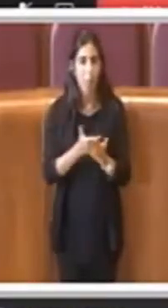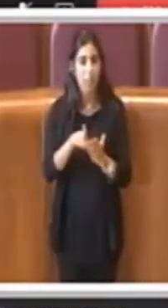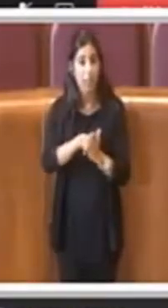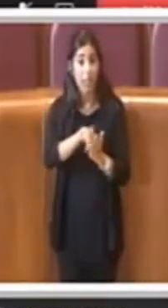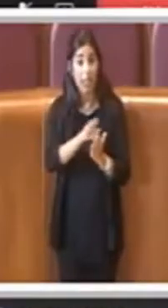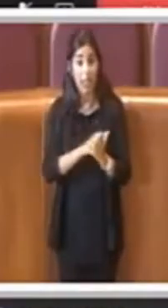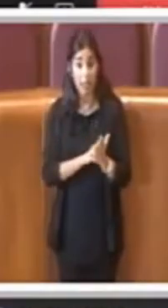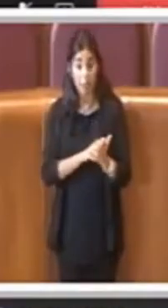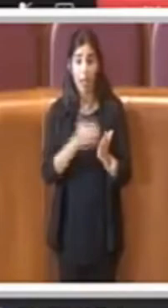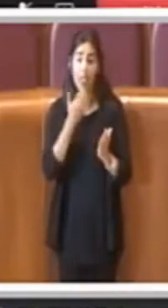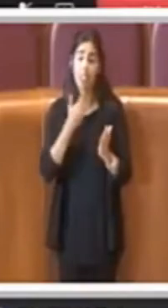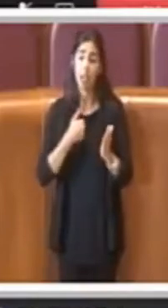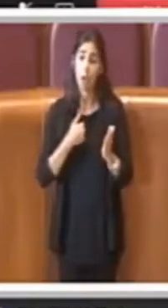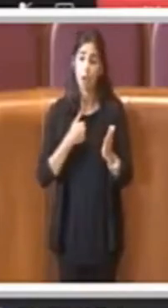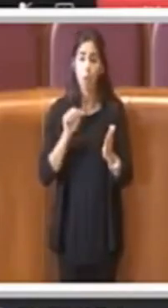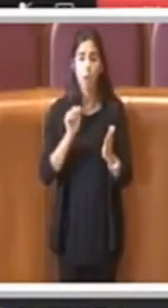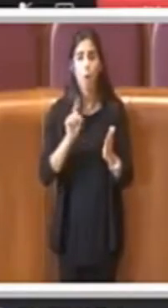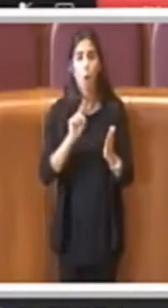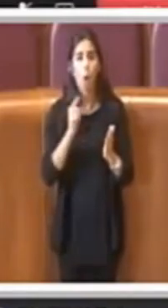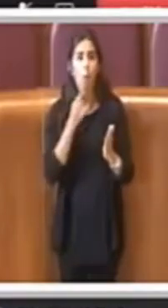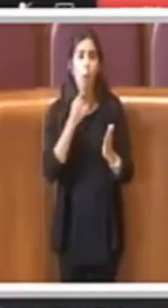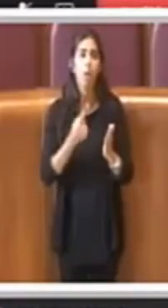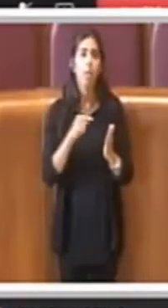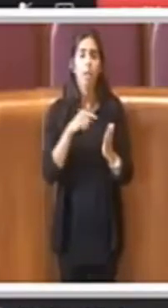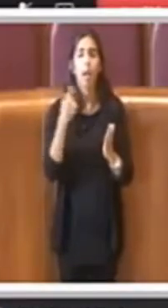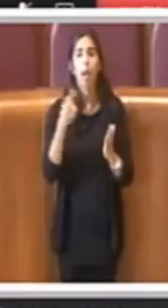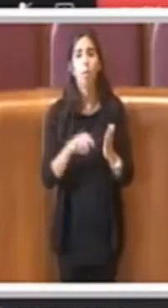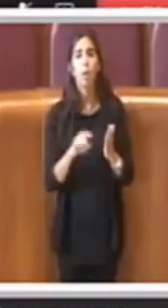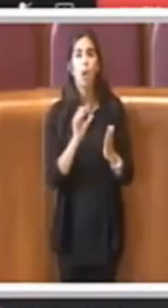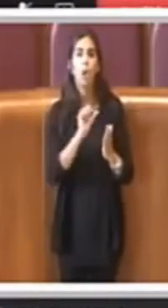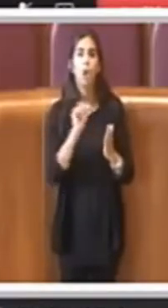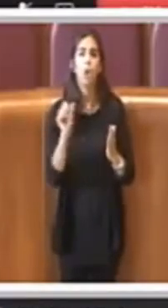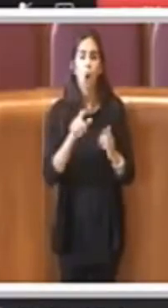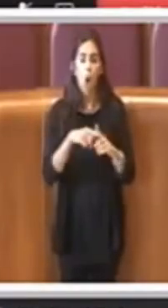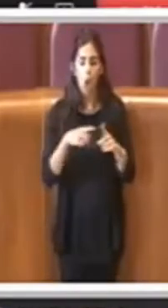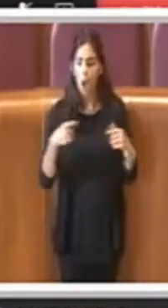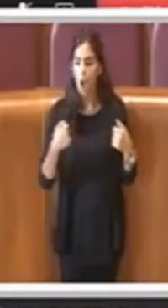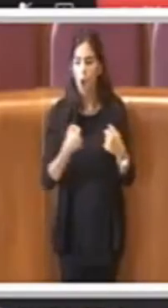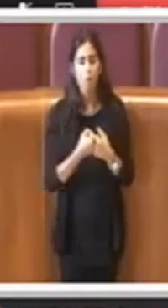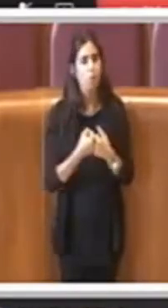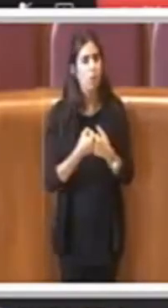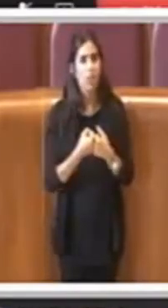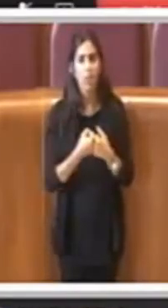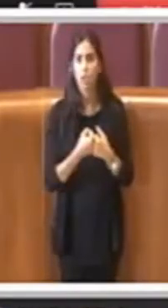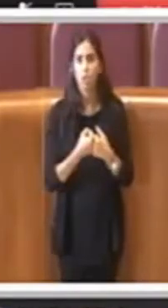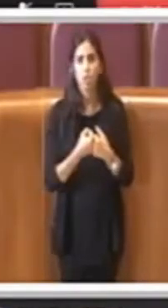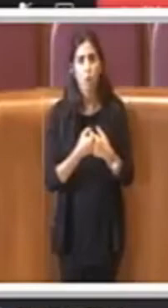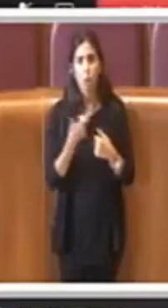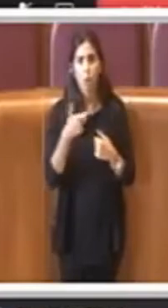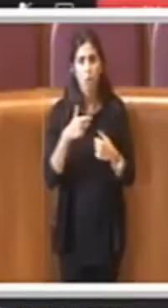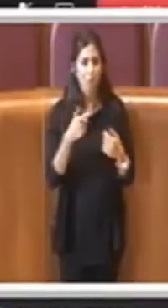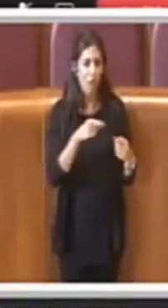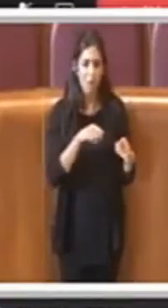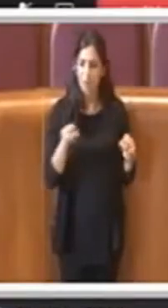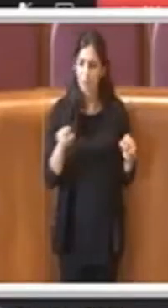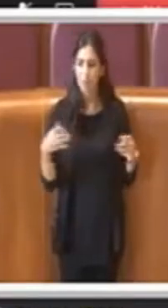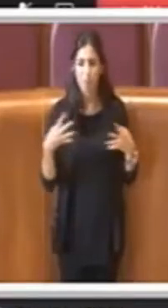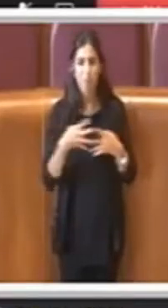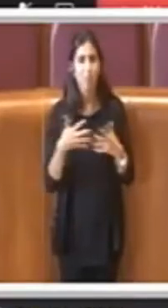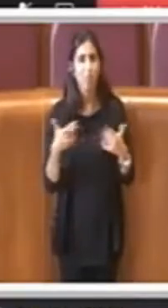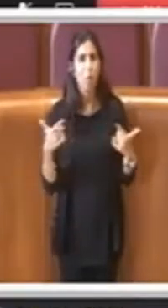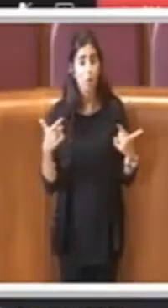alcun modo possono essere viste come un'operazione conflittuale nei confronti di nessuno, anzi proprio